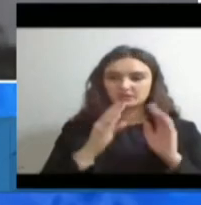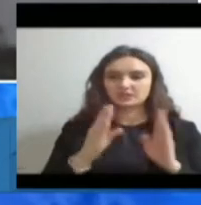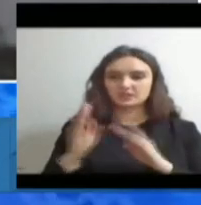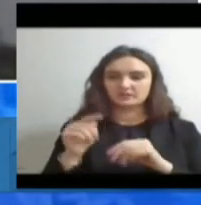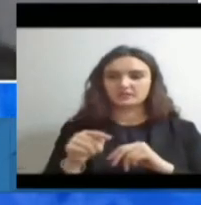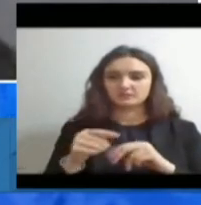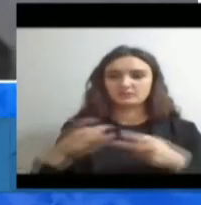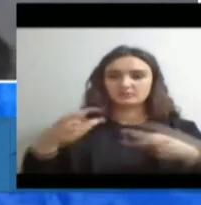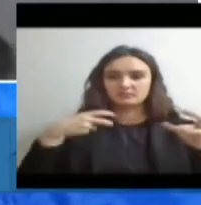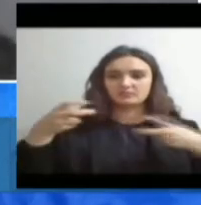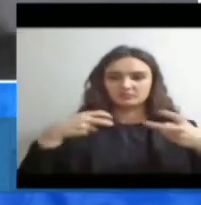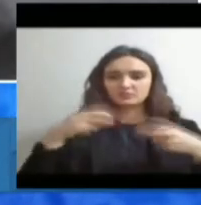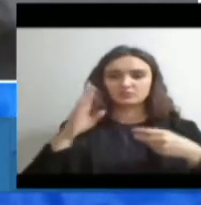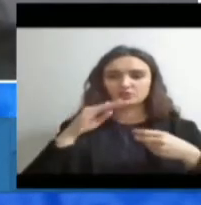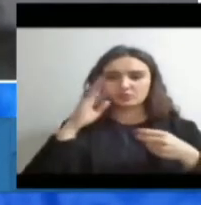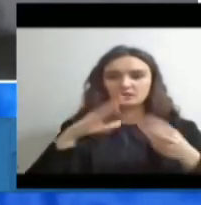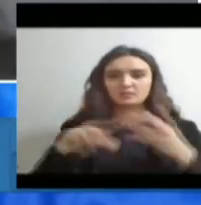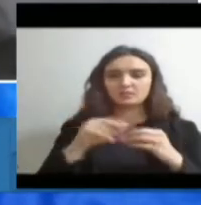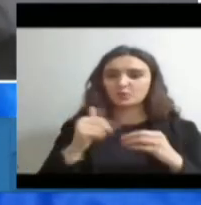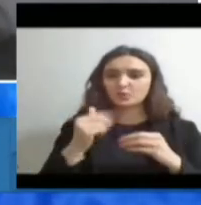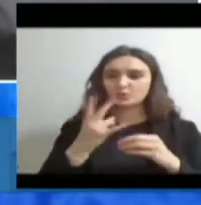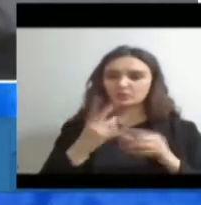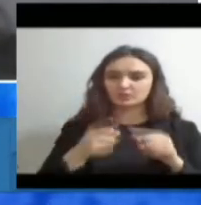გვწერენ მშობლები. აი ამ შემთხვევაში როგორ უნდა